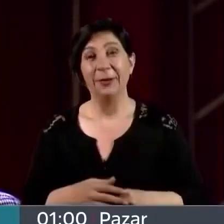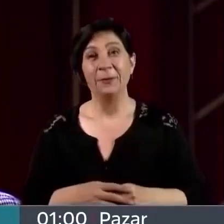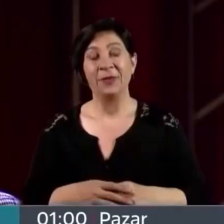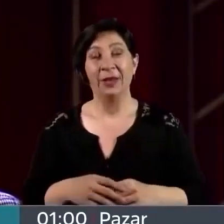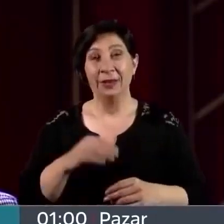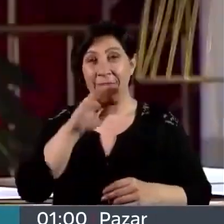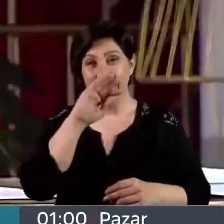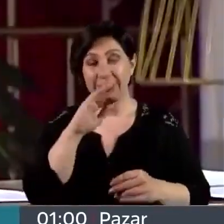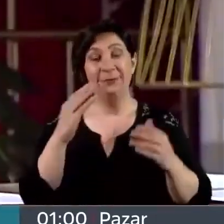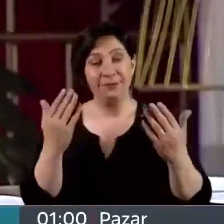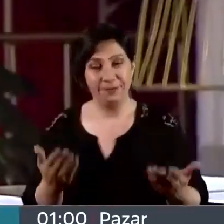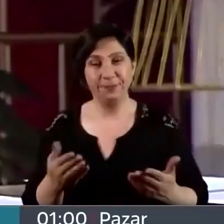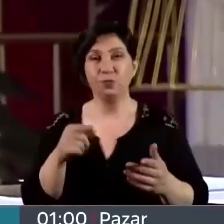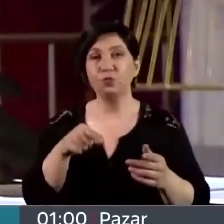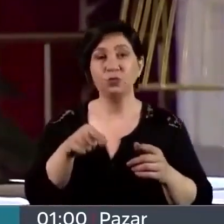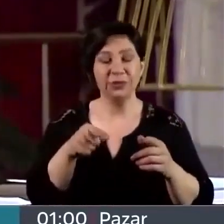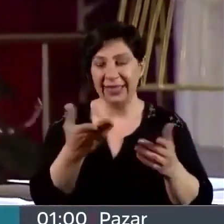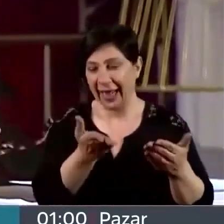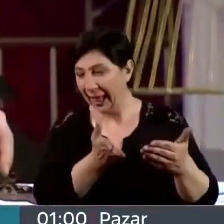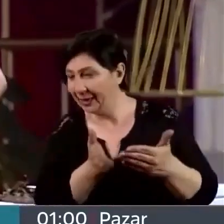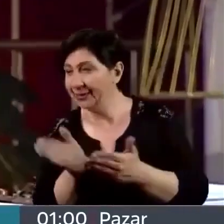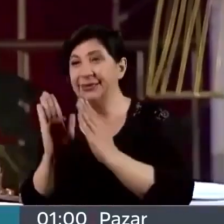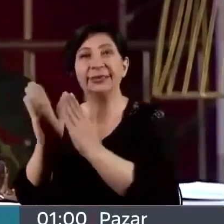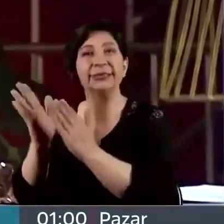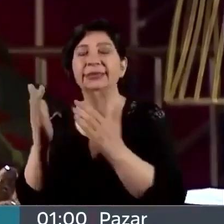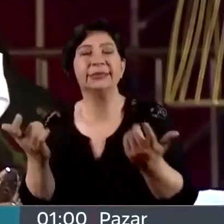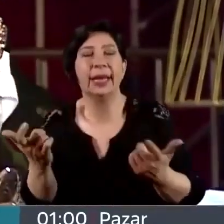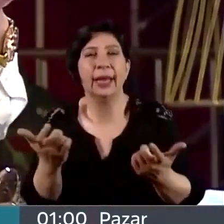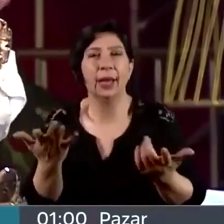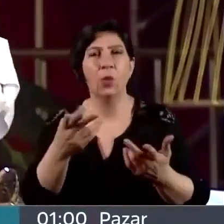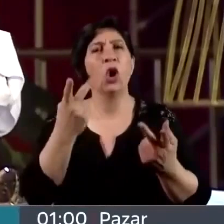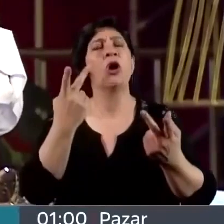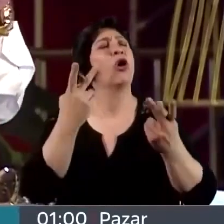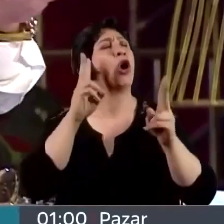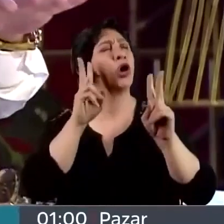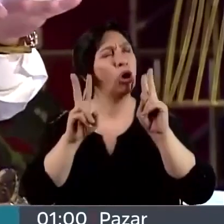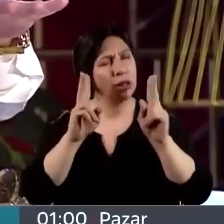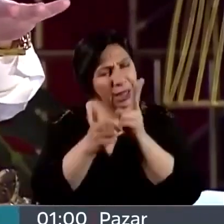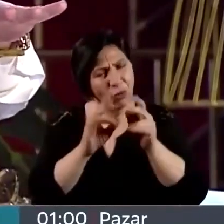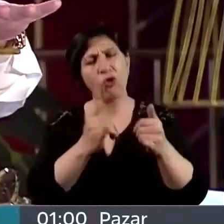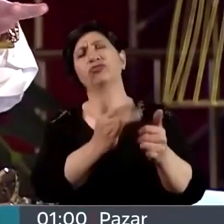Güzel o. Peki, buradan nereye doğru gidebilirsin? Yani mesela bu gösterilerin hakikaten